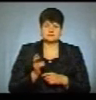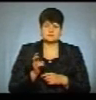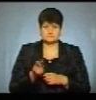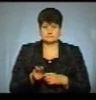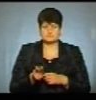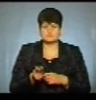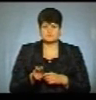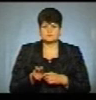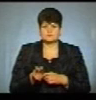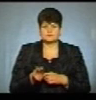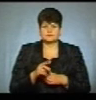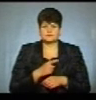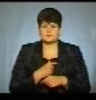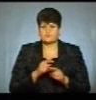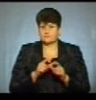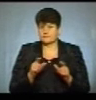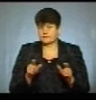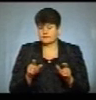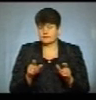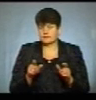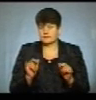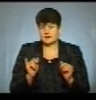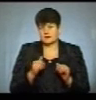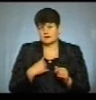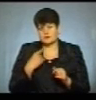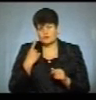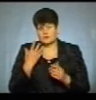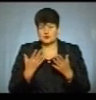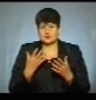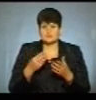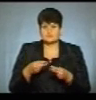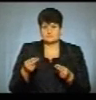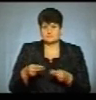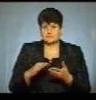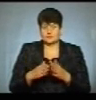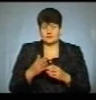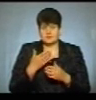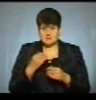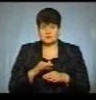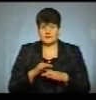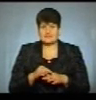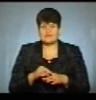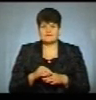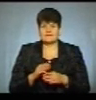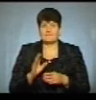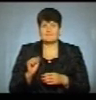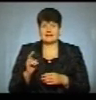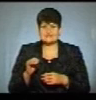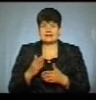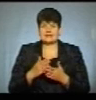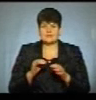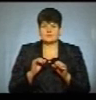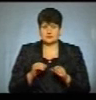в амбулаторію. І я думаю, якщо ще не заключили, разом з проведенням вакцинації є змога